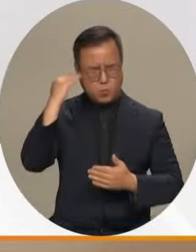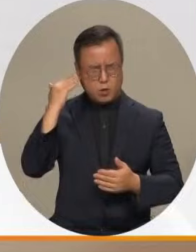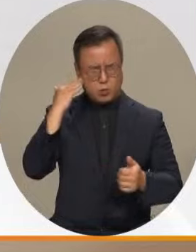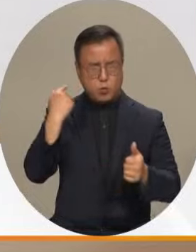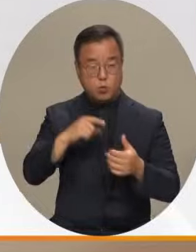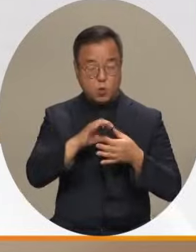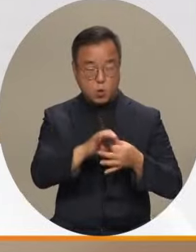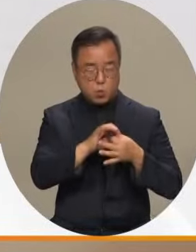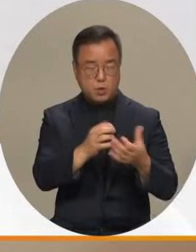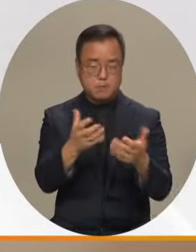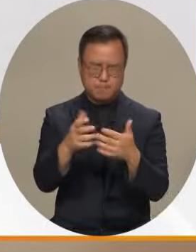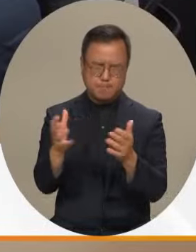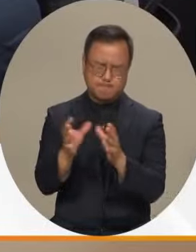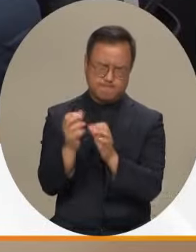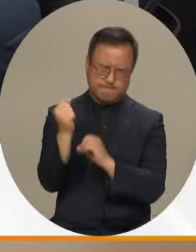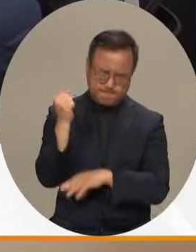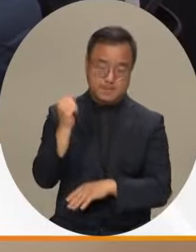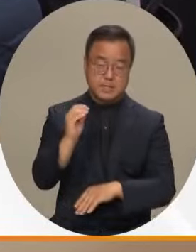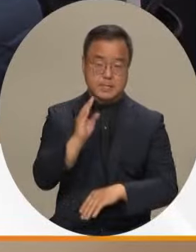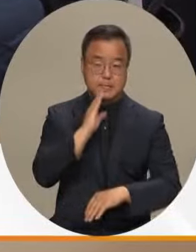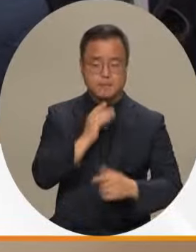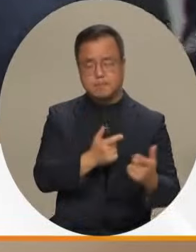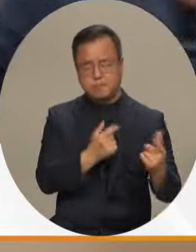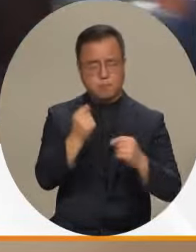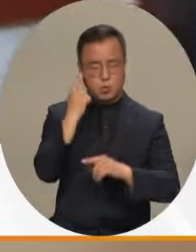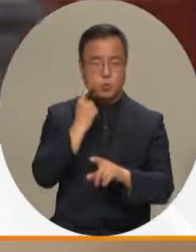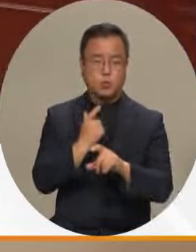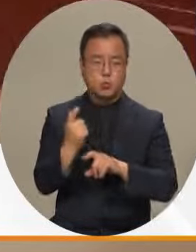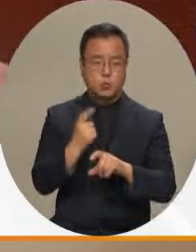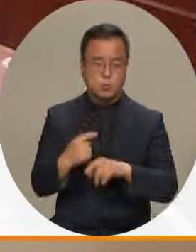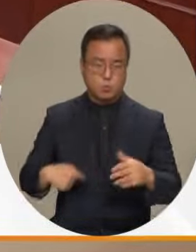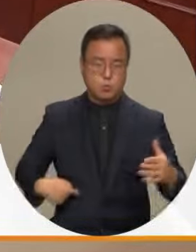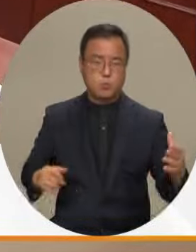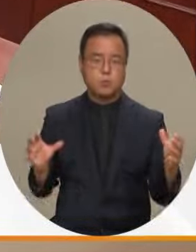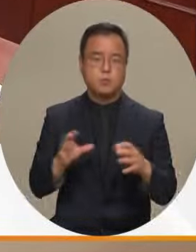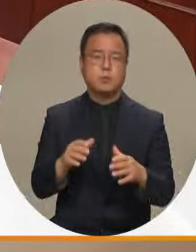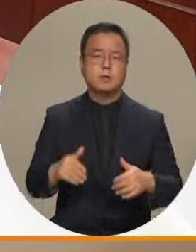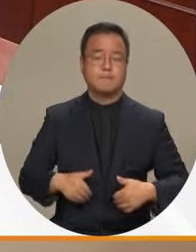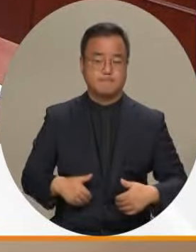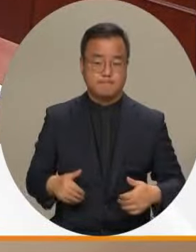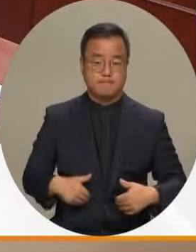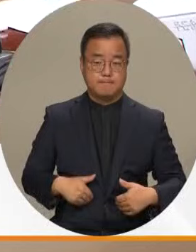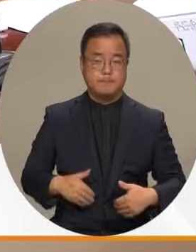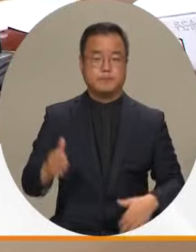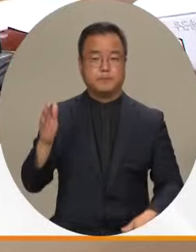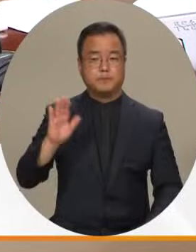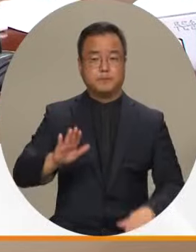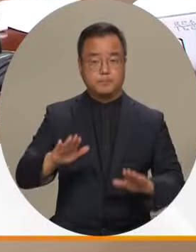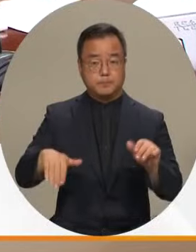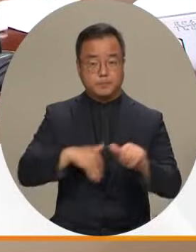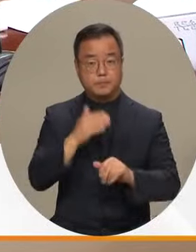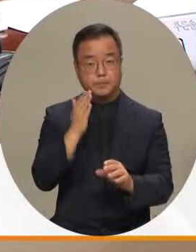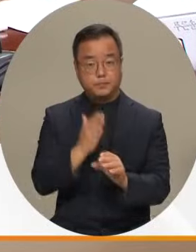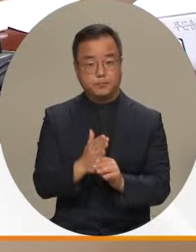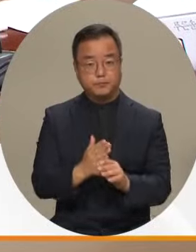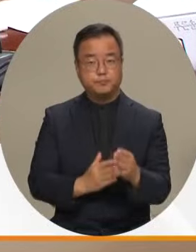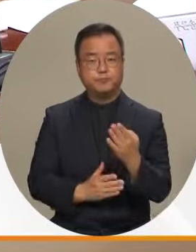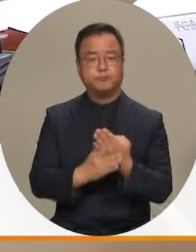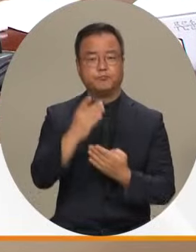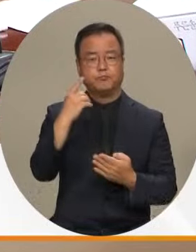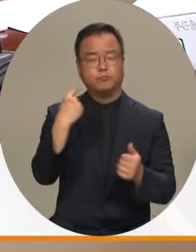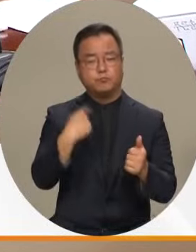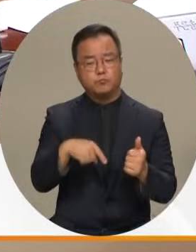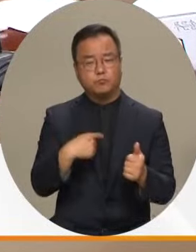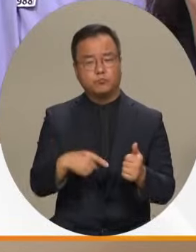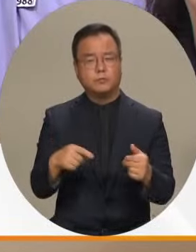있어서의 기본이고 모두가 함께 고민해야 되는 주제라고 이제 얘기가 되어야 하는데, 현실에서는 이 통합교육은